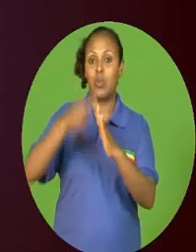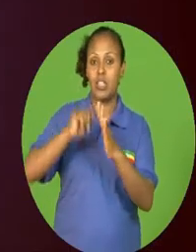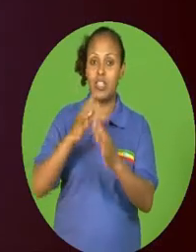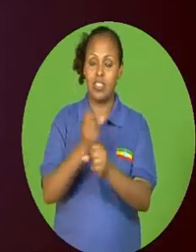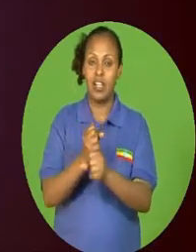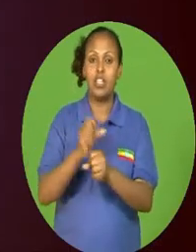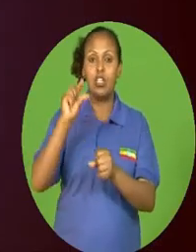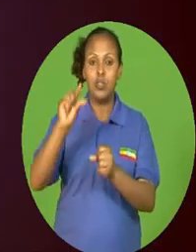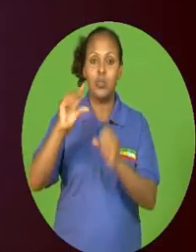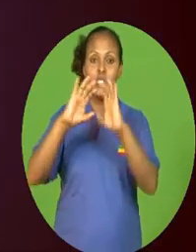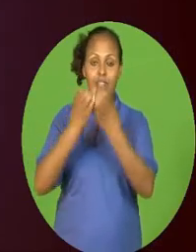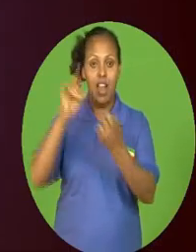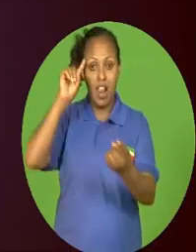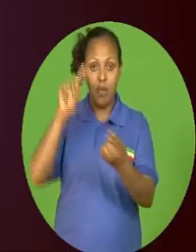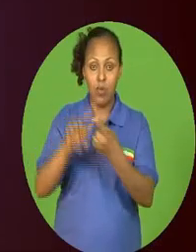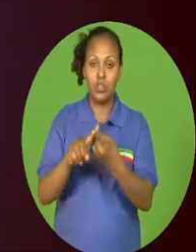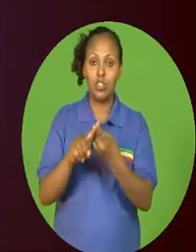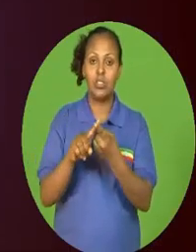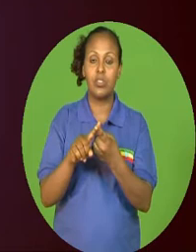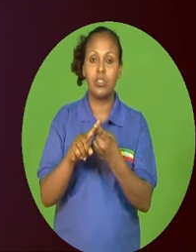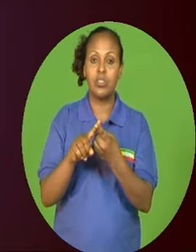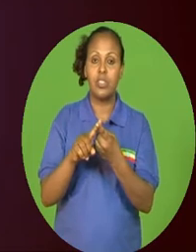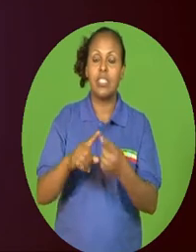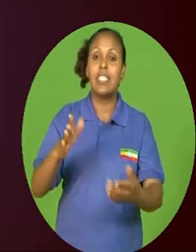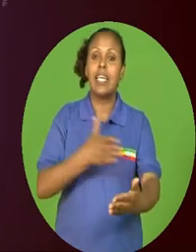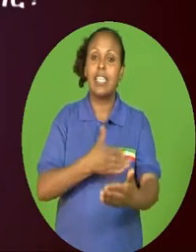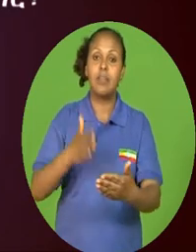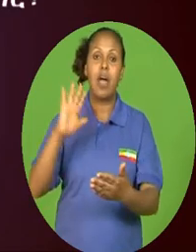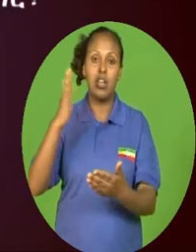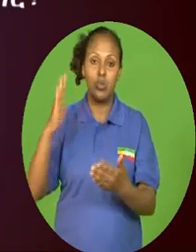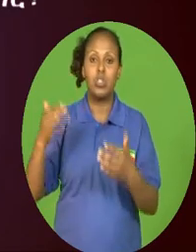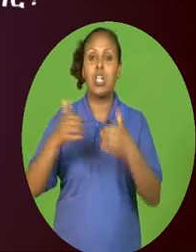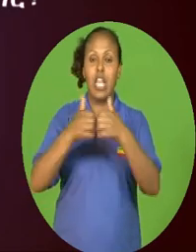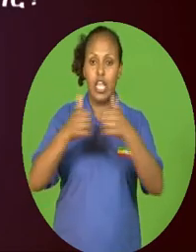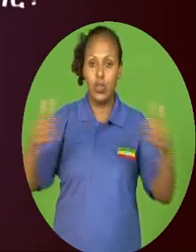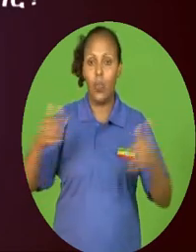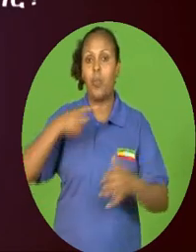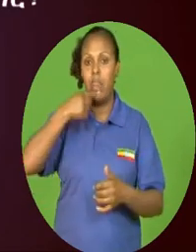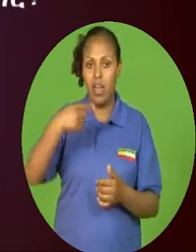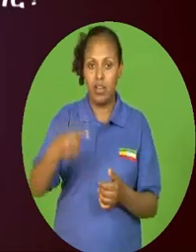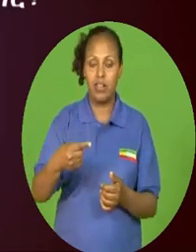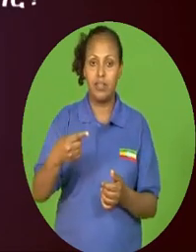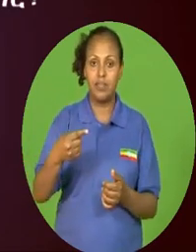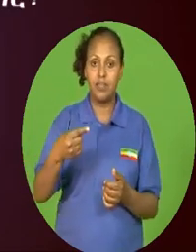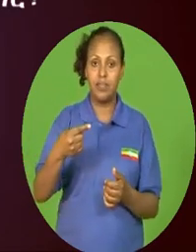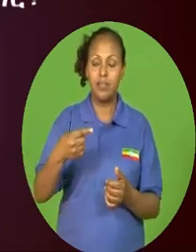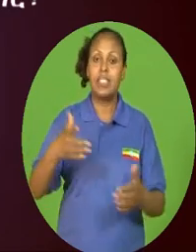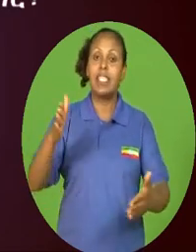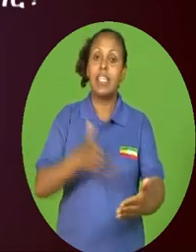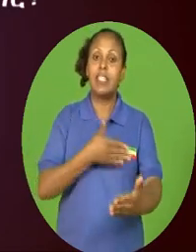ያካትታል የንዑስ ክፍሉ ዓላማዎች የግጥም አይነቶችን ለይቶ መናገር